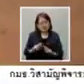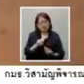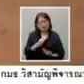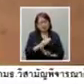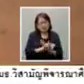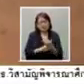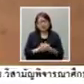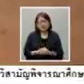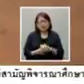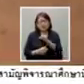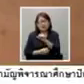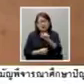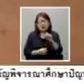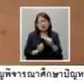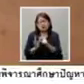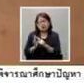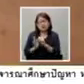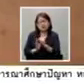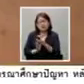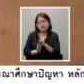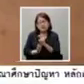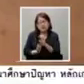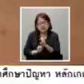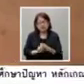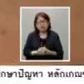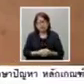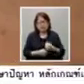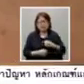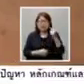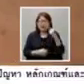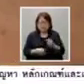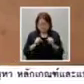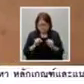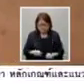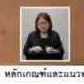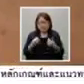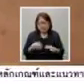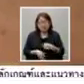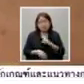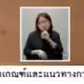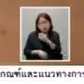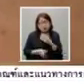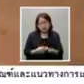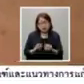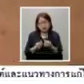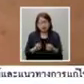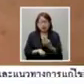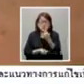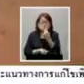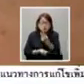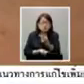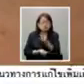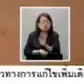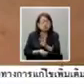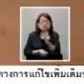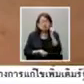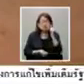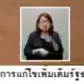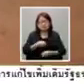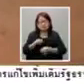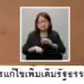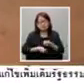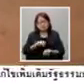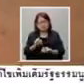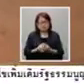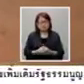รีไงผมได้วินิจฉัยไว้แล้วแต่ท่านเสรีก็สามารถที่จะแสดงความคิดเห็นได้ว่า